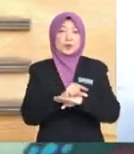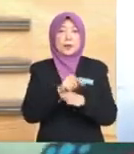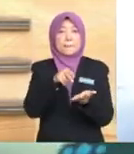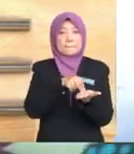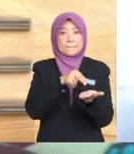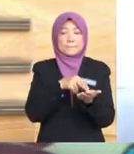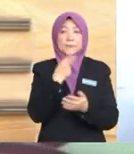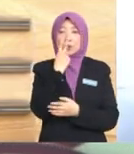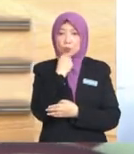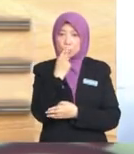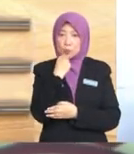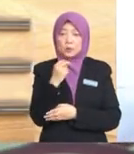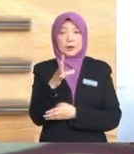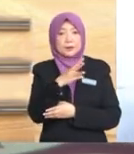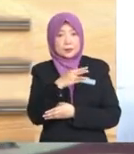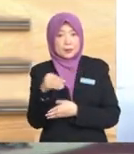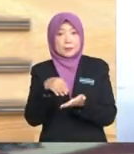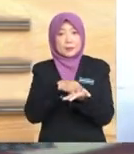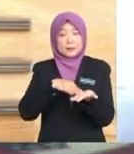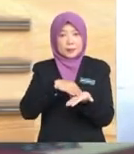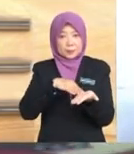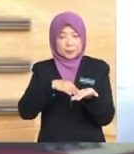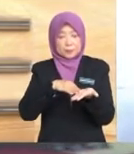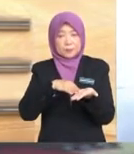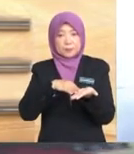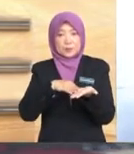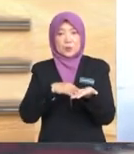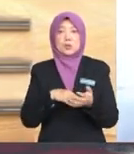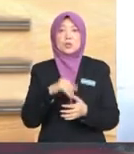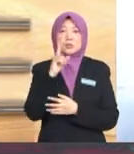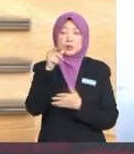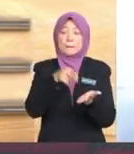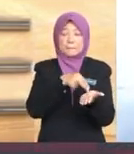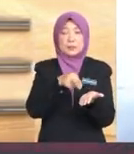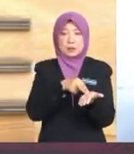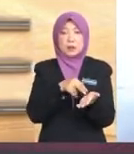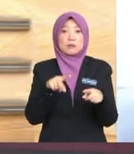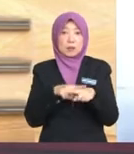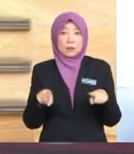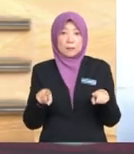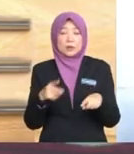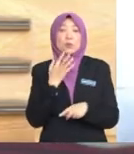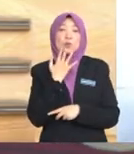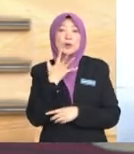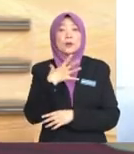gula dan juga krim well. Krim well ini ialah sejenis mentega tetapi dia berwarna